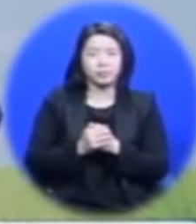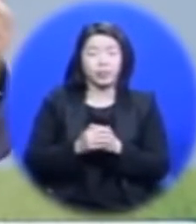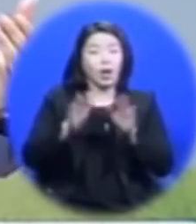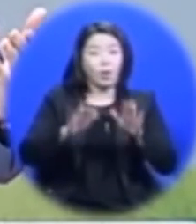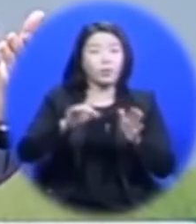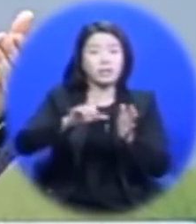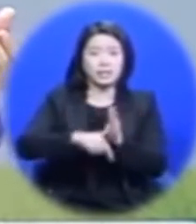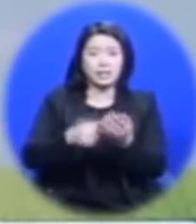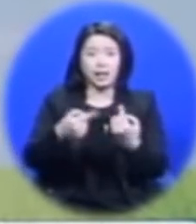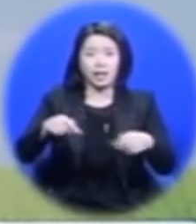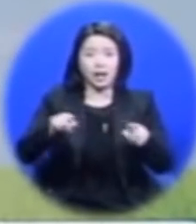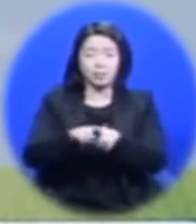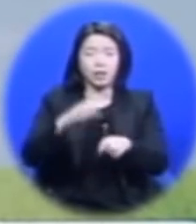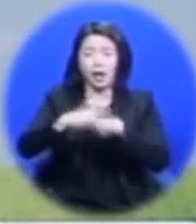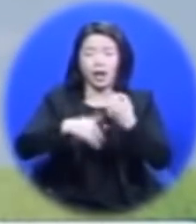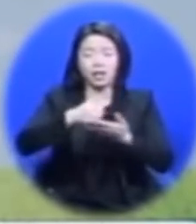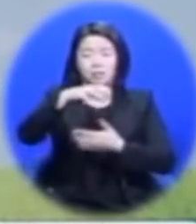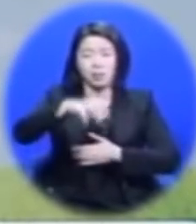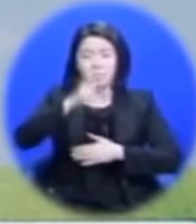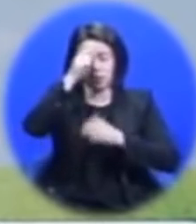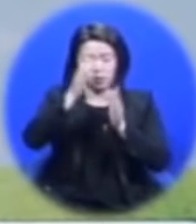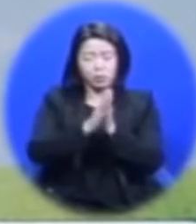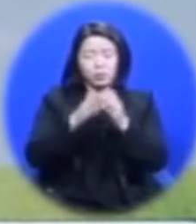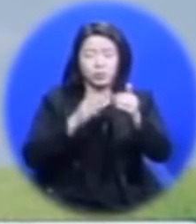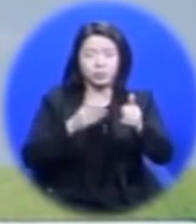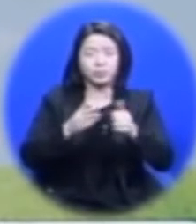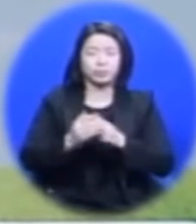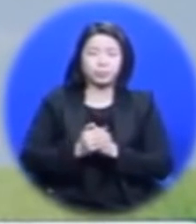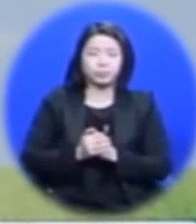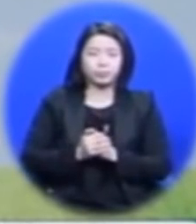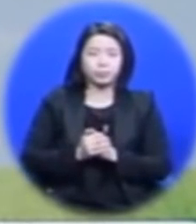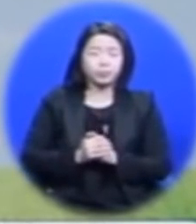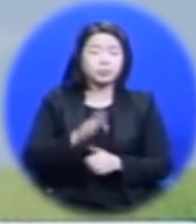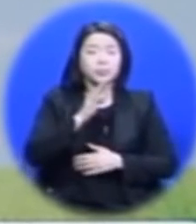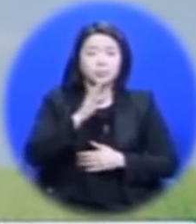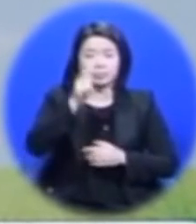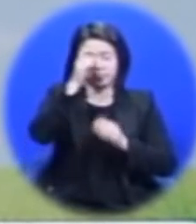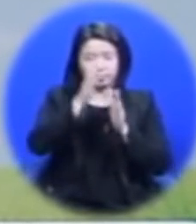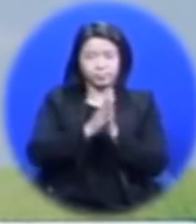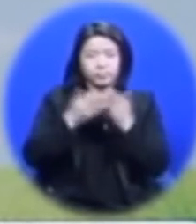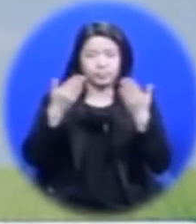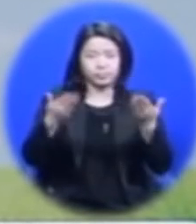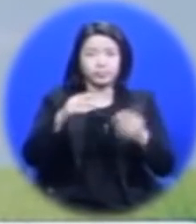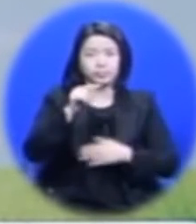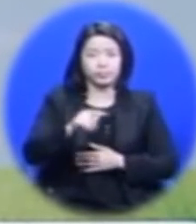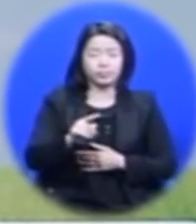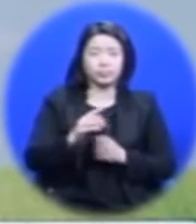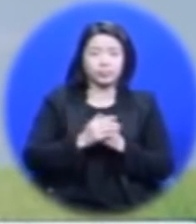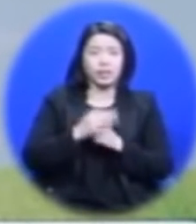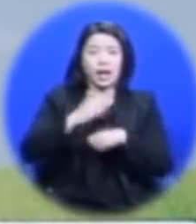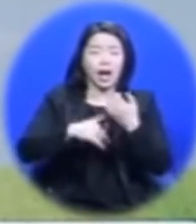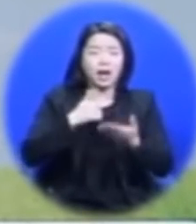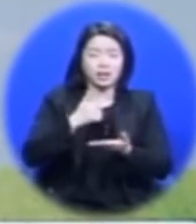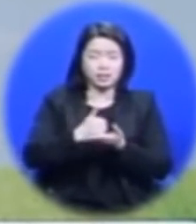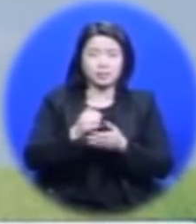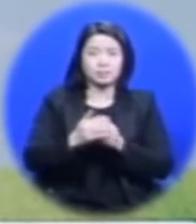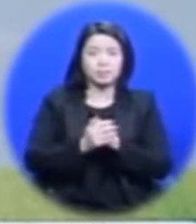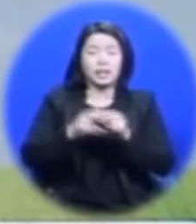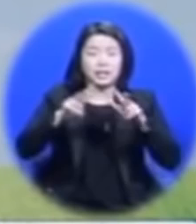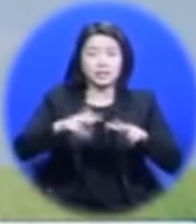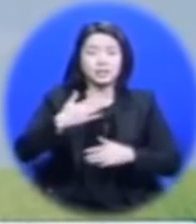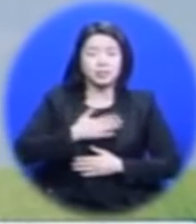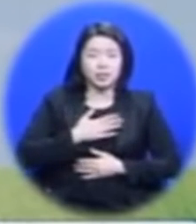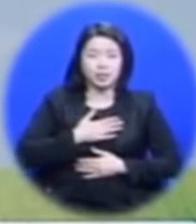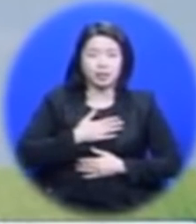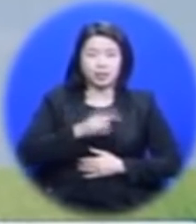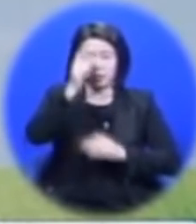오늘 이 시간 우리 함께 하나님 앞에 기도하십시다. 정말 기도할 것은 하나님, 지금 제게는